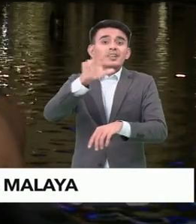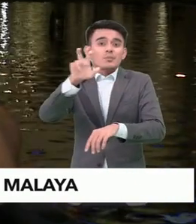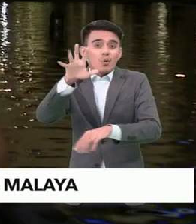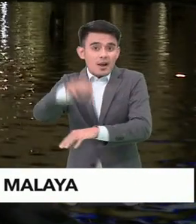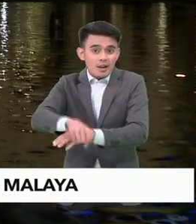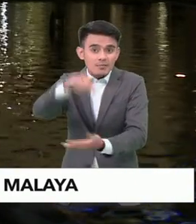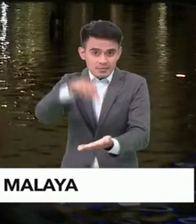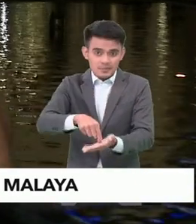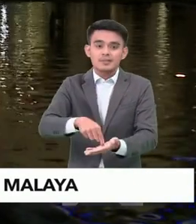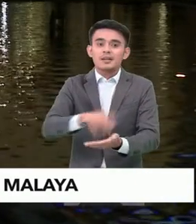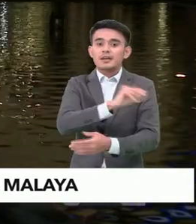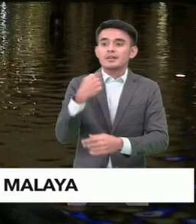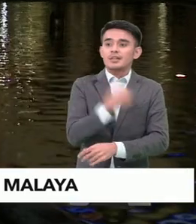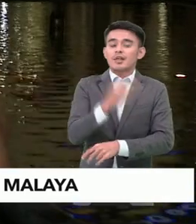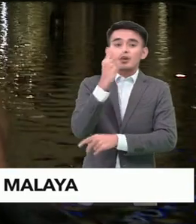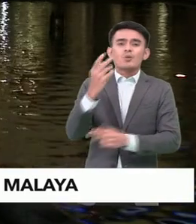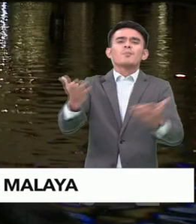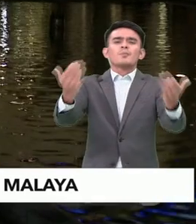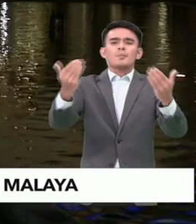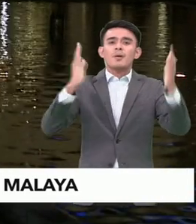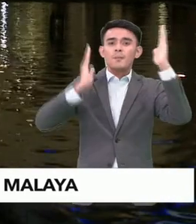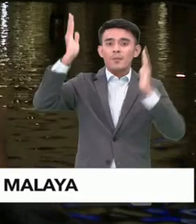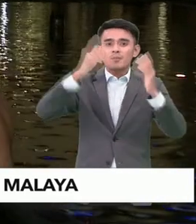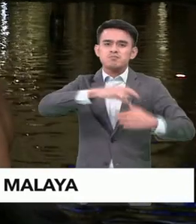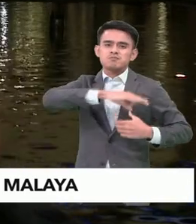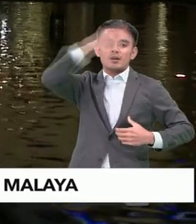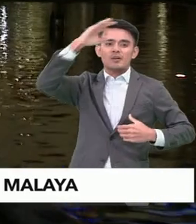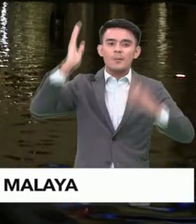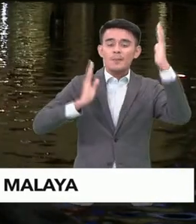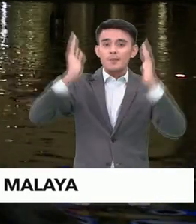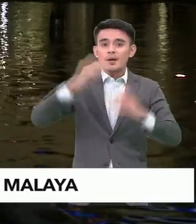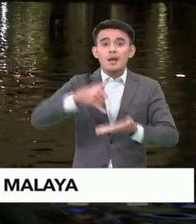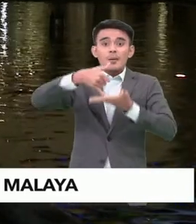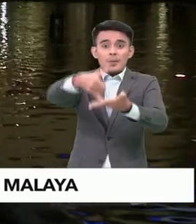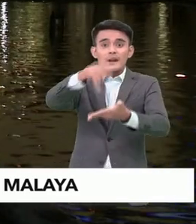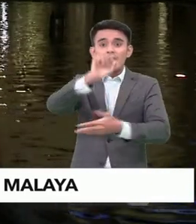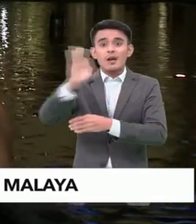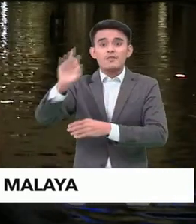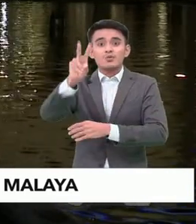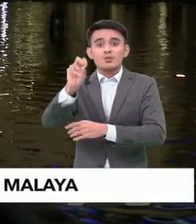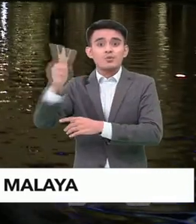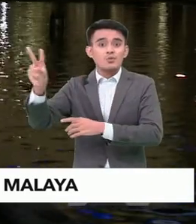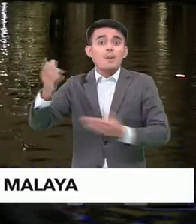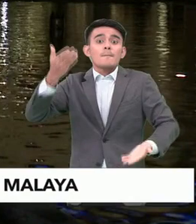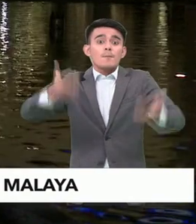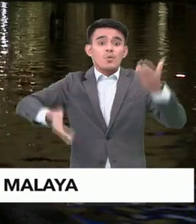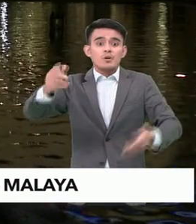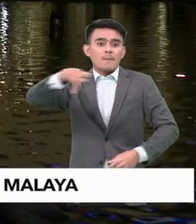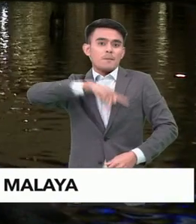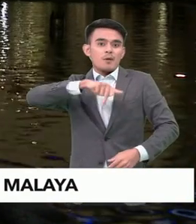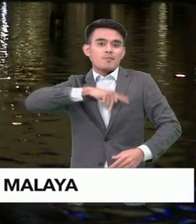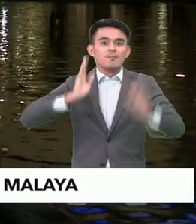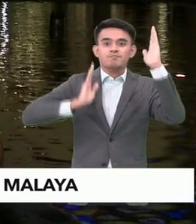kita saksikan Ayo Malaysia bangkit semula piala AFF 2022 mungkin milik